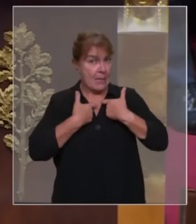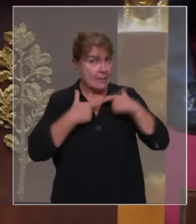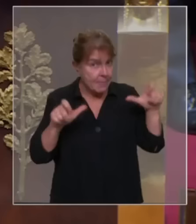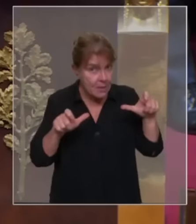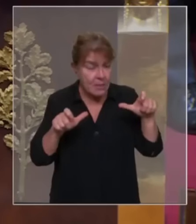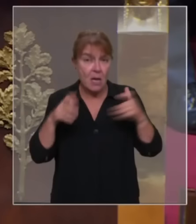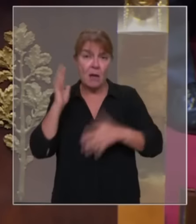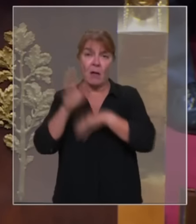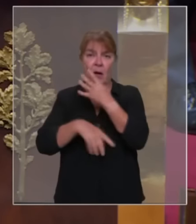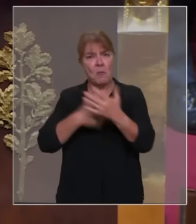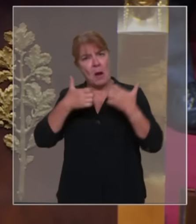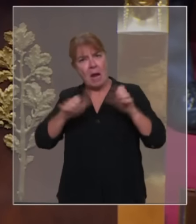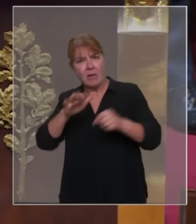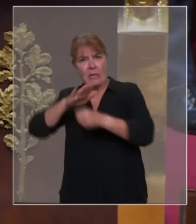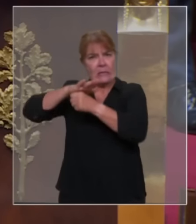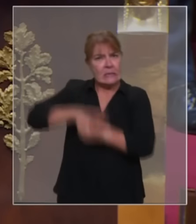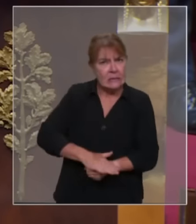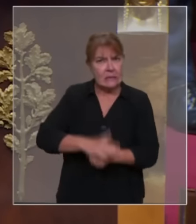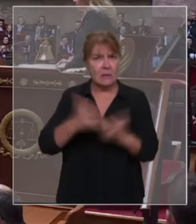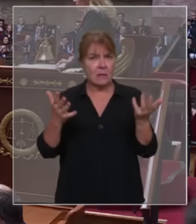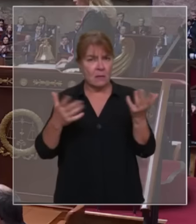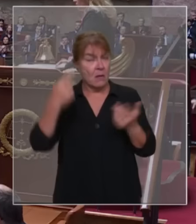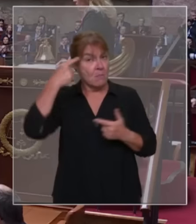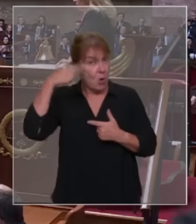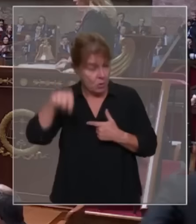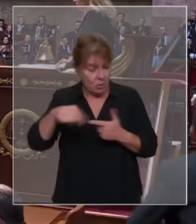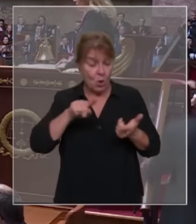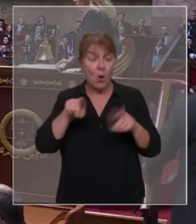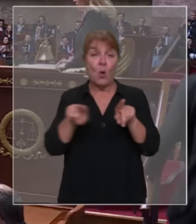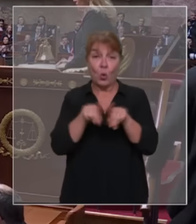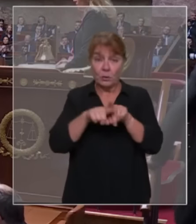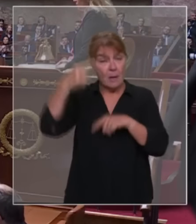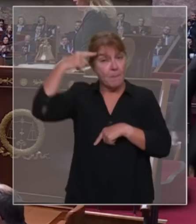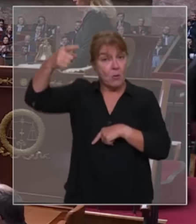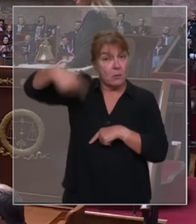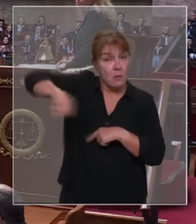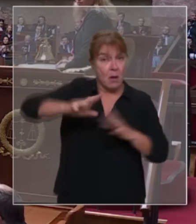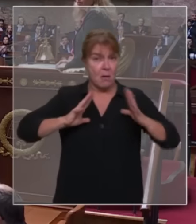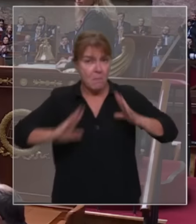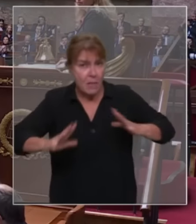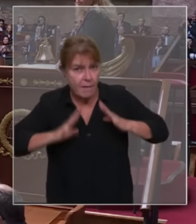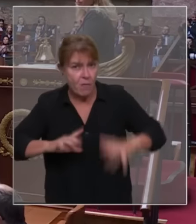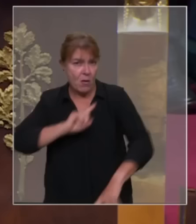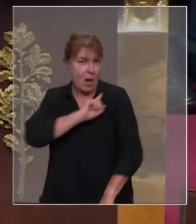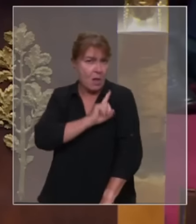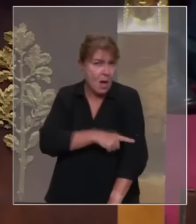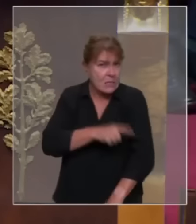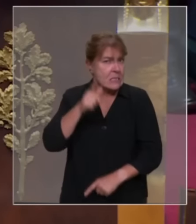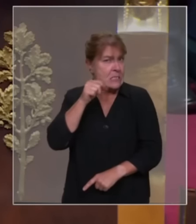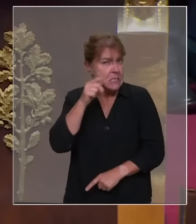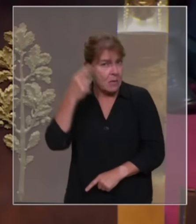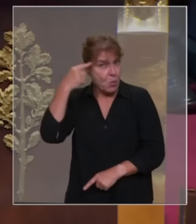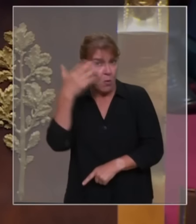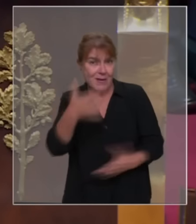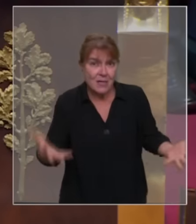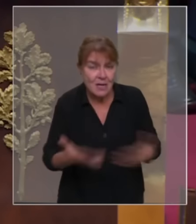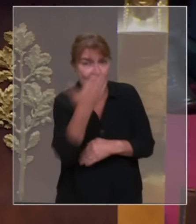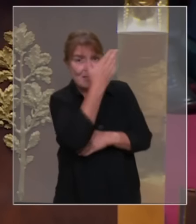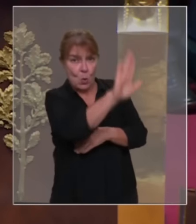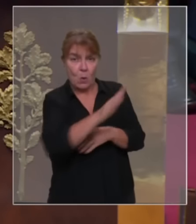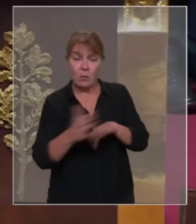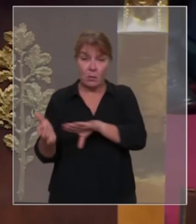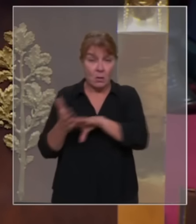et contre les discriminations. Pour les bénévoles qui donnent leur temps, leur énergie pour les autres.